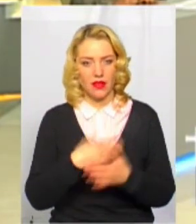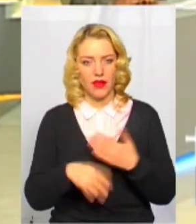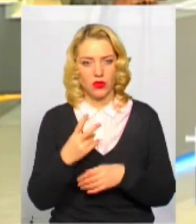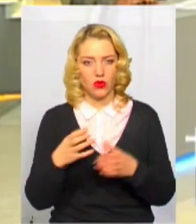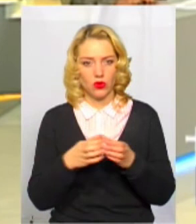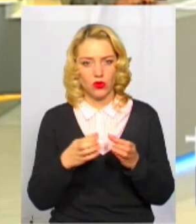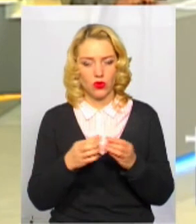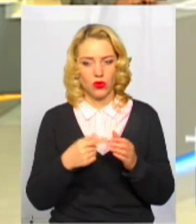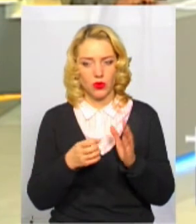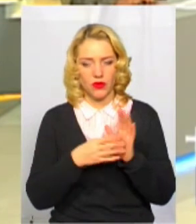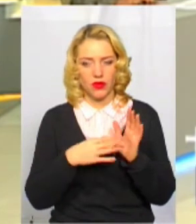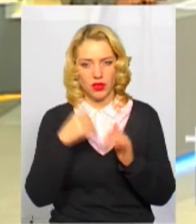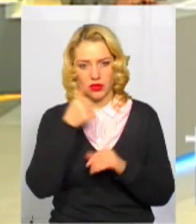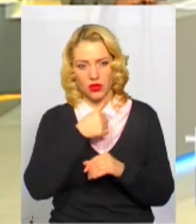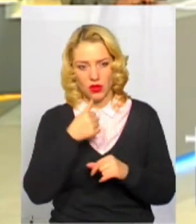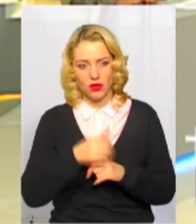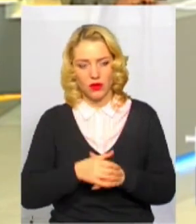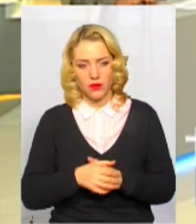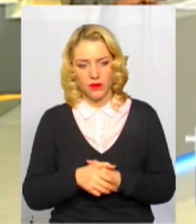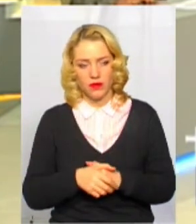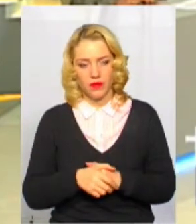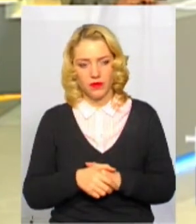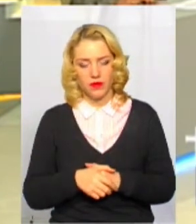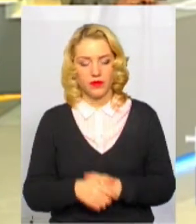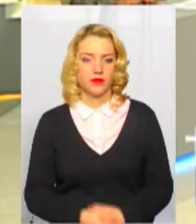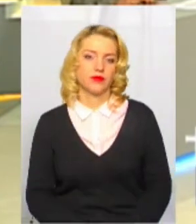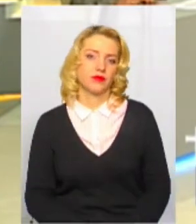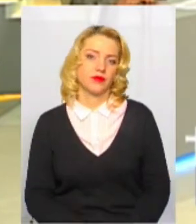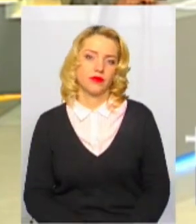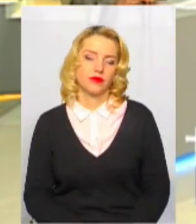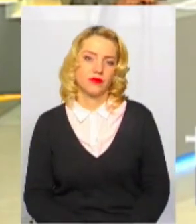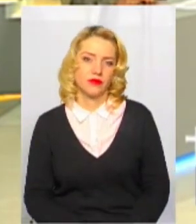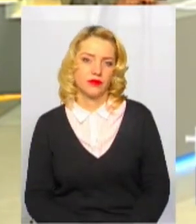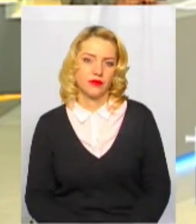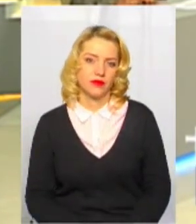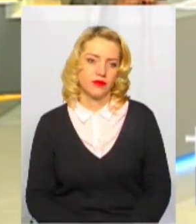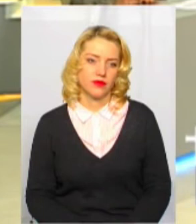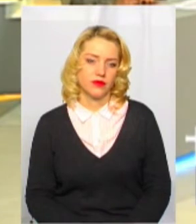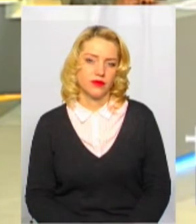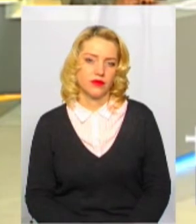Ви